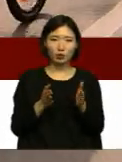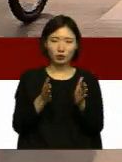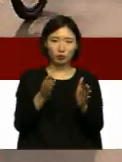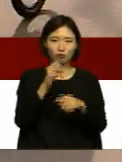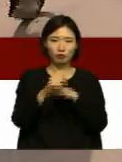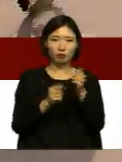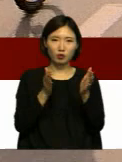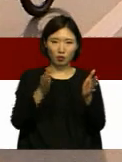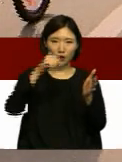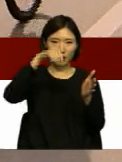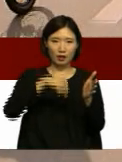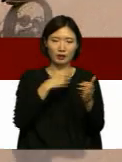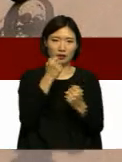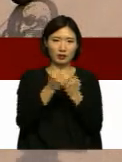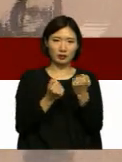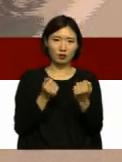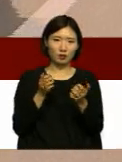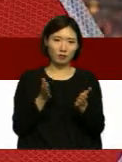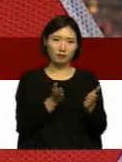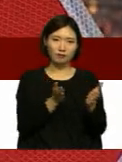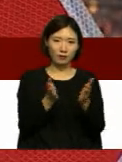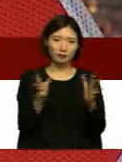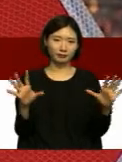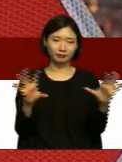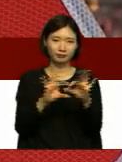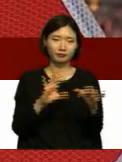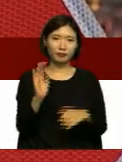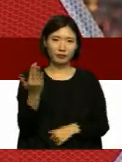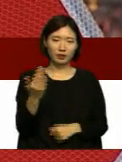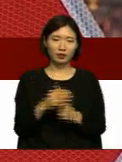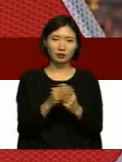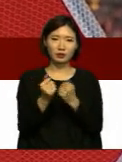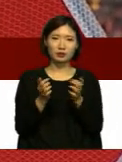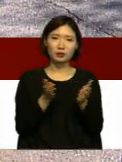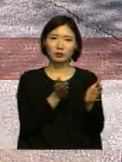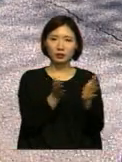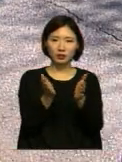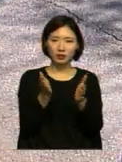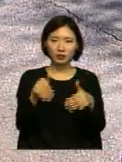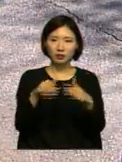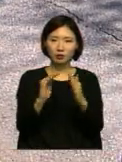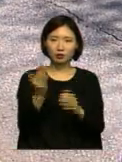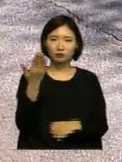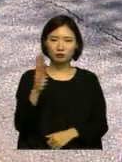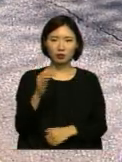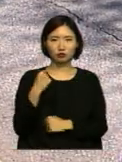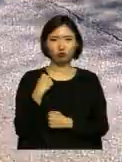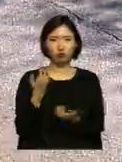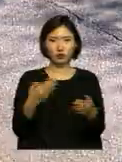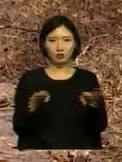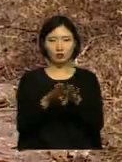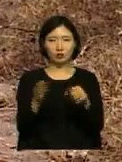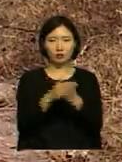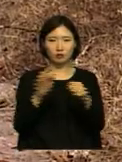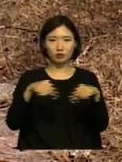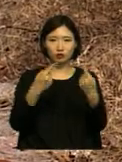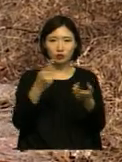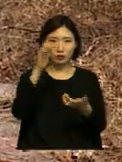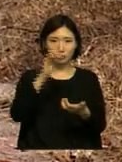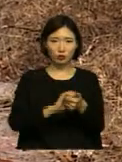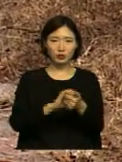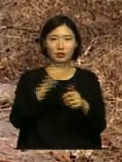자유로 안쪽 자전거길과 이어집니다. 이미 자전거길 조성은 됐지만 군 시설 때문에 출입을